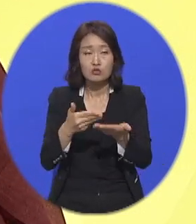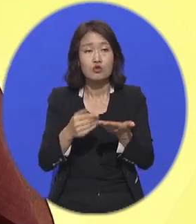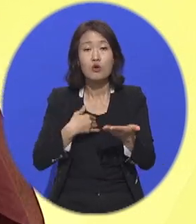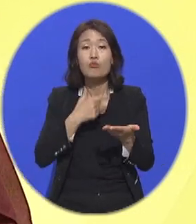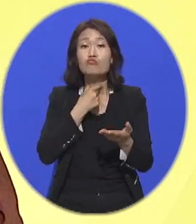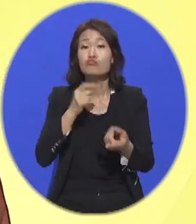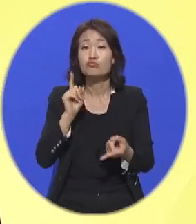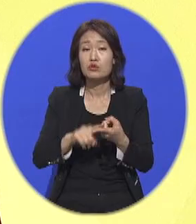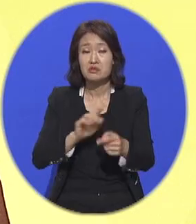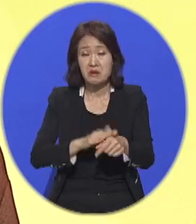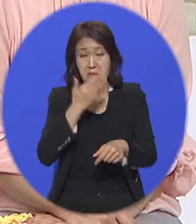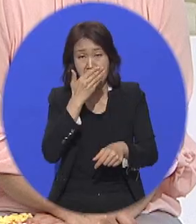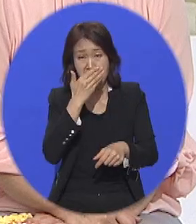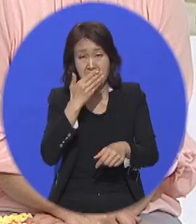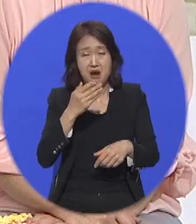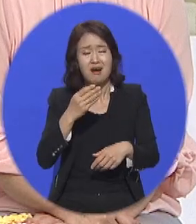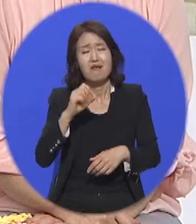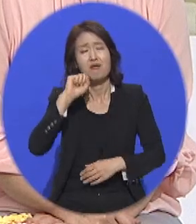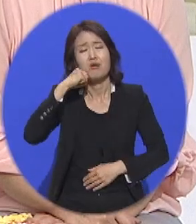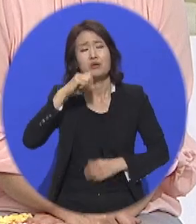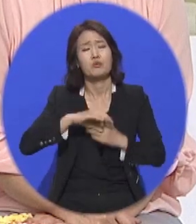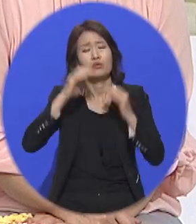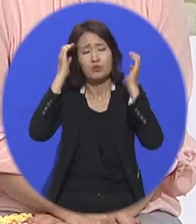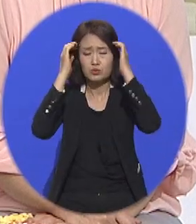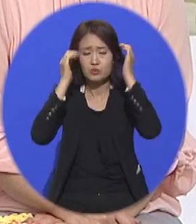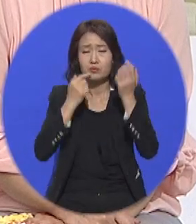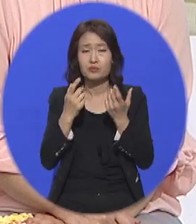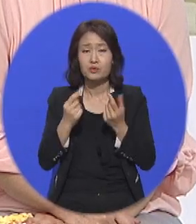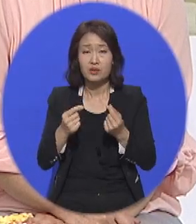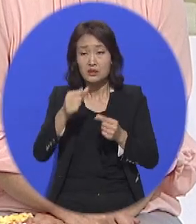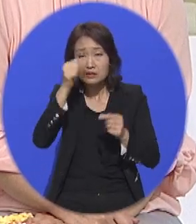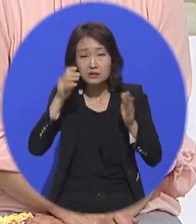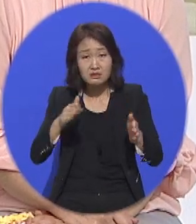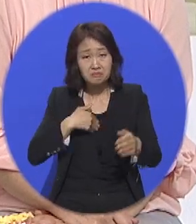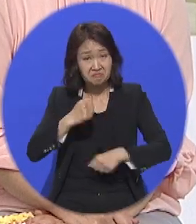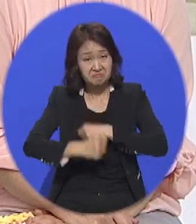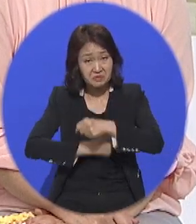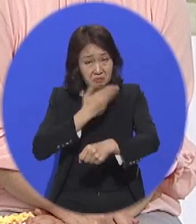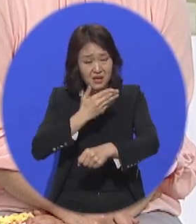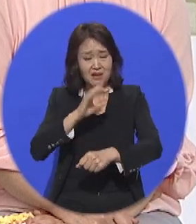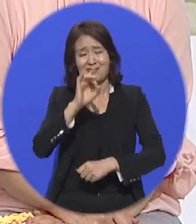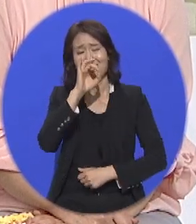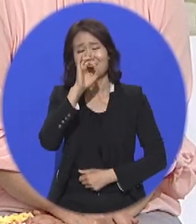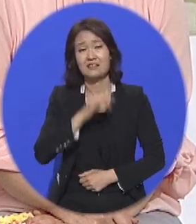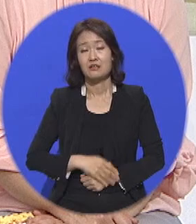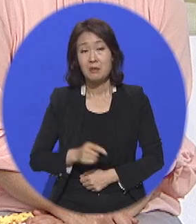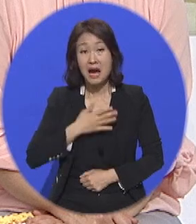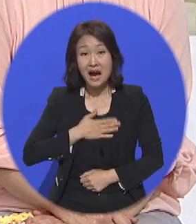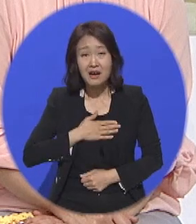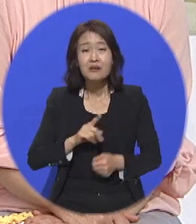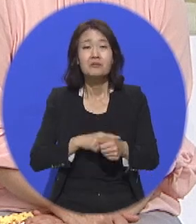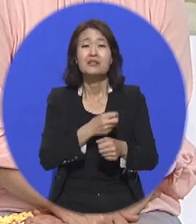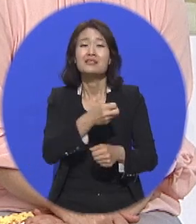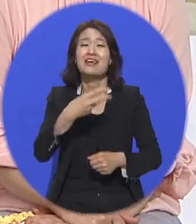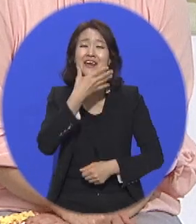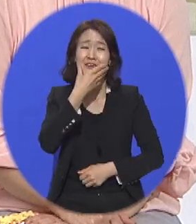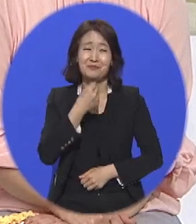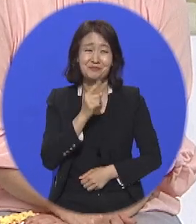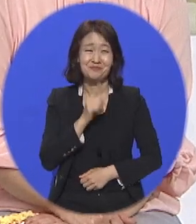원하는 대로 되지 않으면 고통입니다. 그런데 인생사 내 원하는 대로 됩니까? 안 됩니다. 그걸 알면은 바로 행복이단